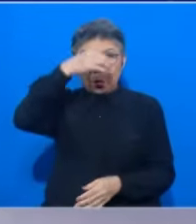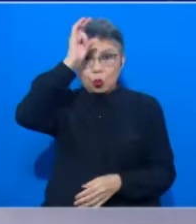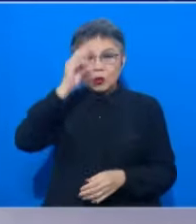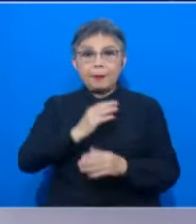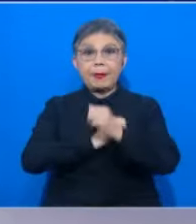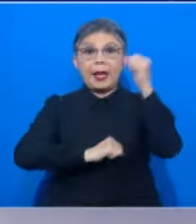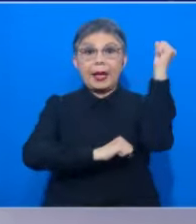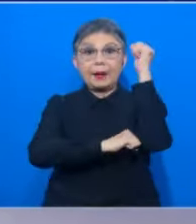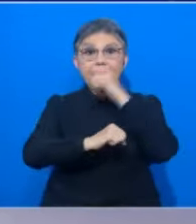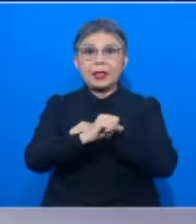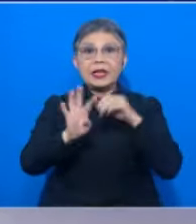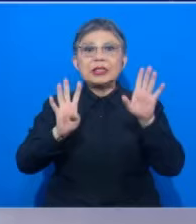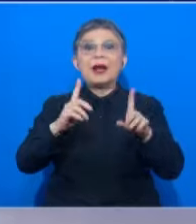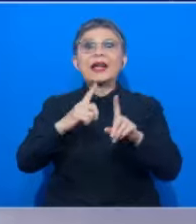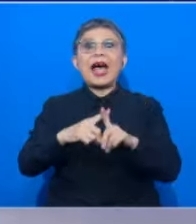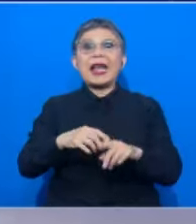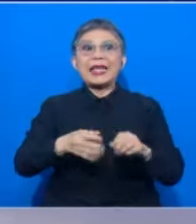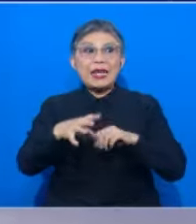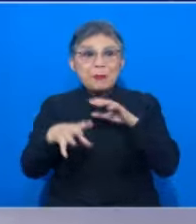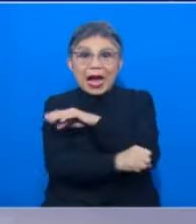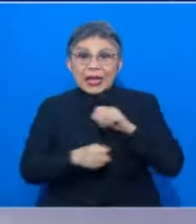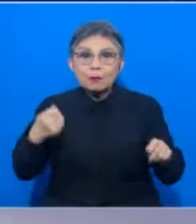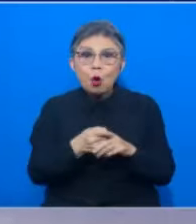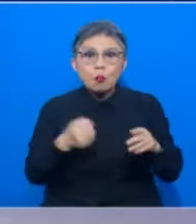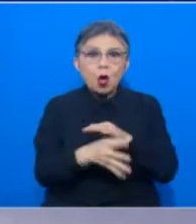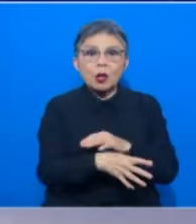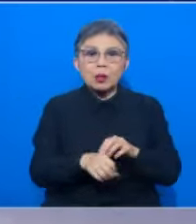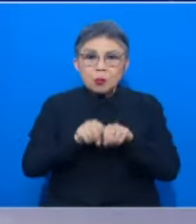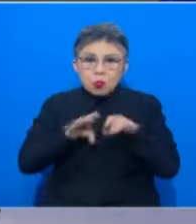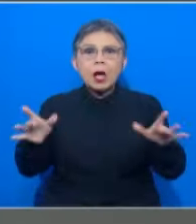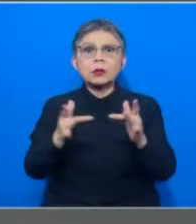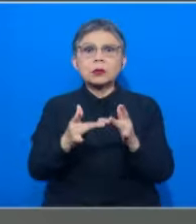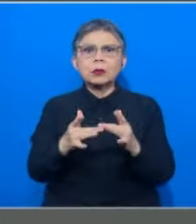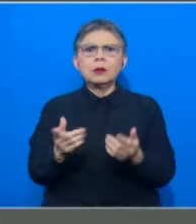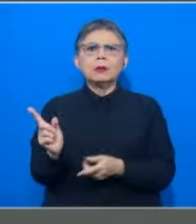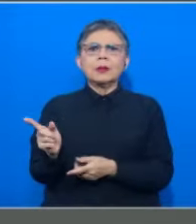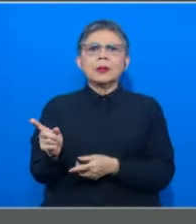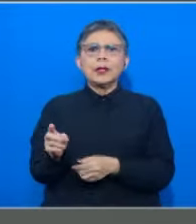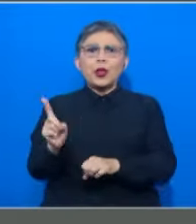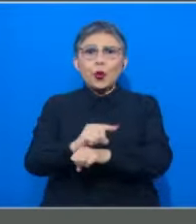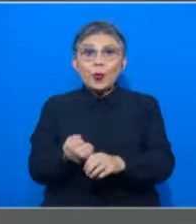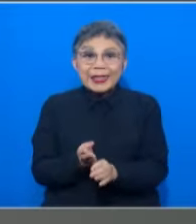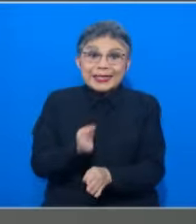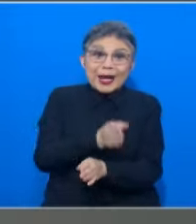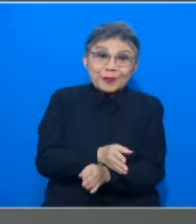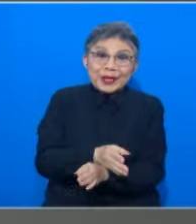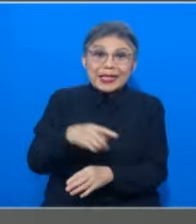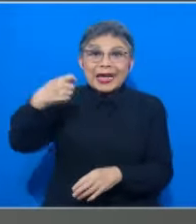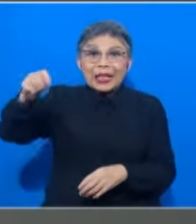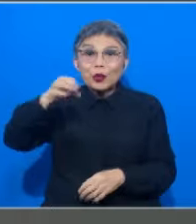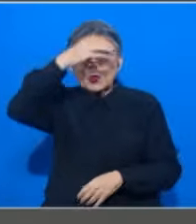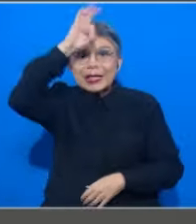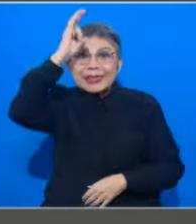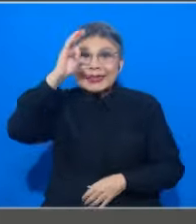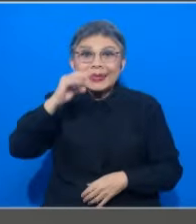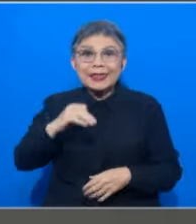Palembang 9 kali dibobol maling dan viral di media sosial. Meskipun berada di samping kantor polisi,